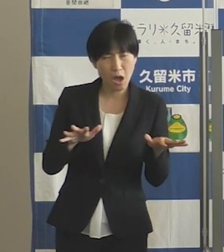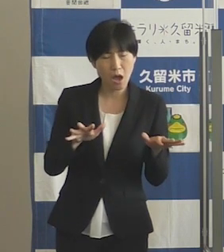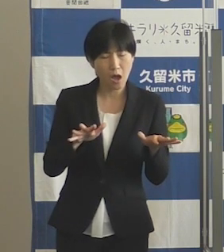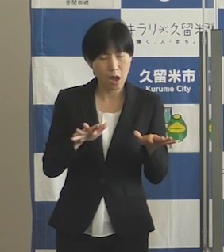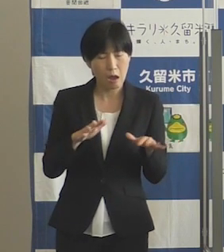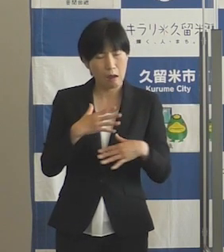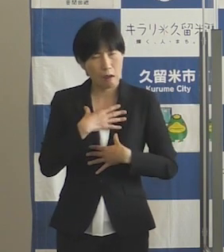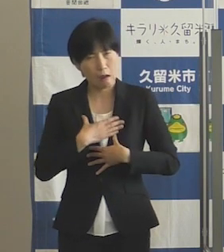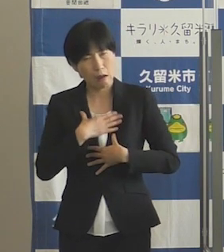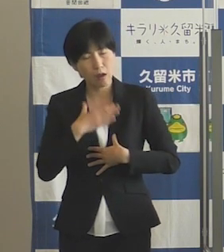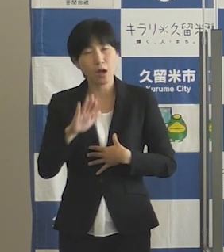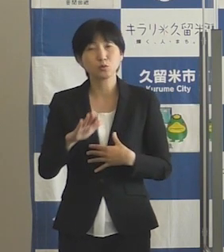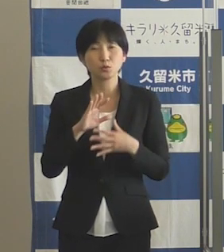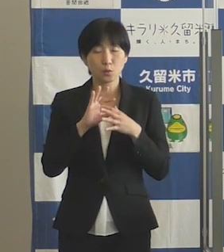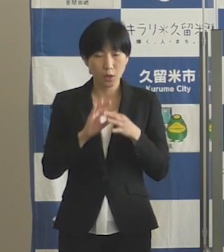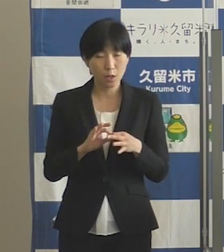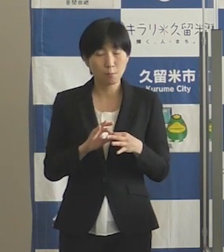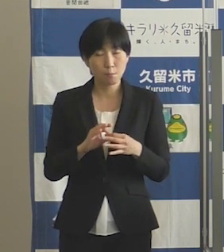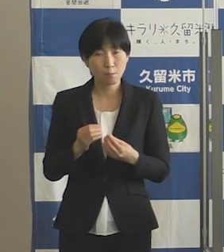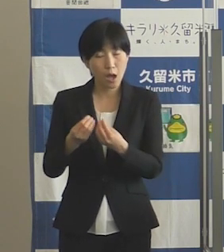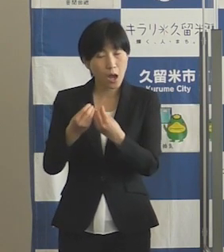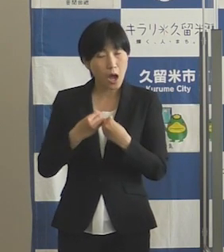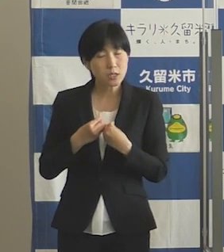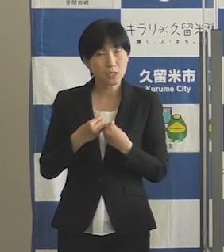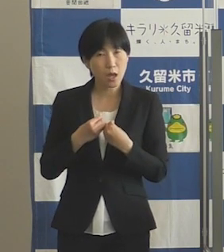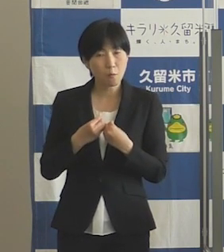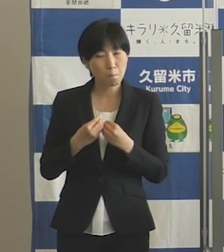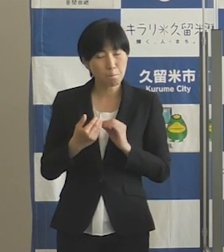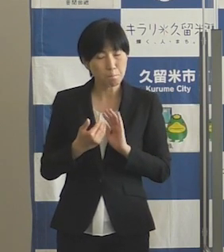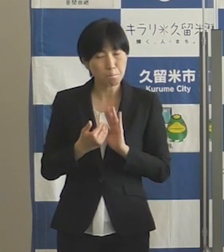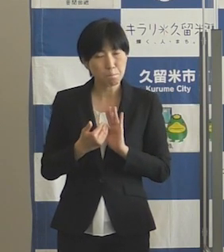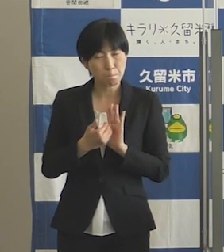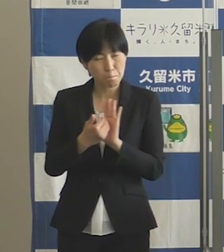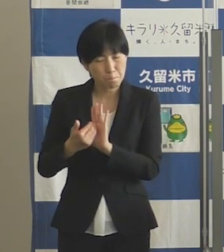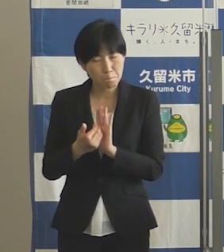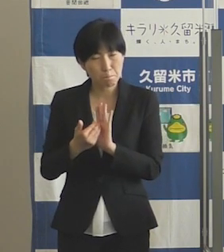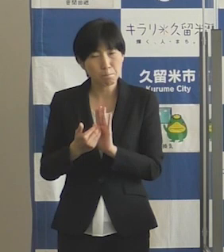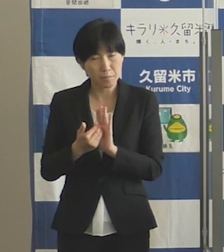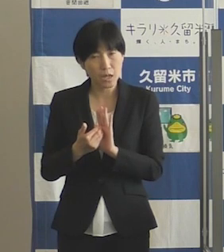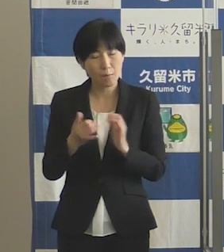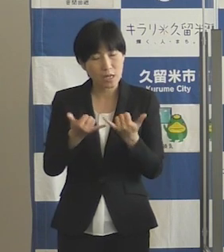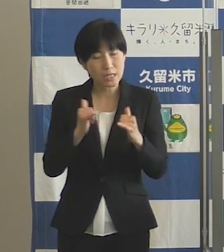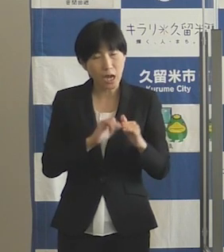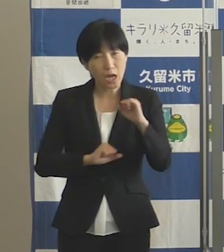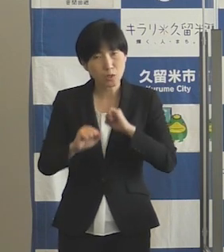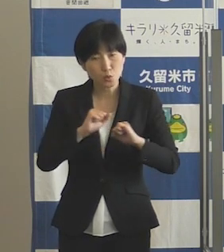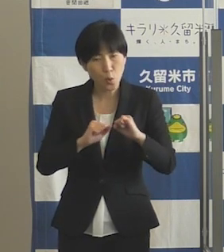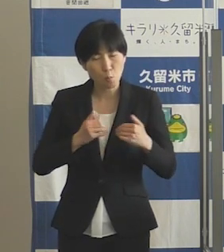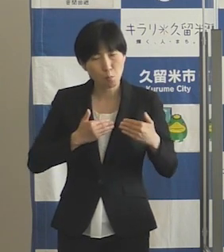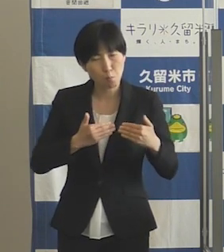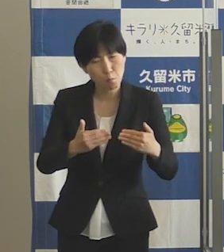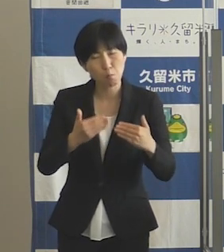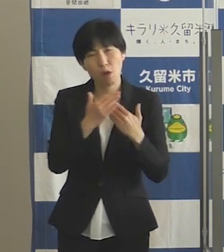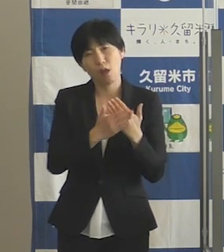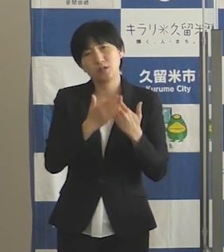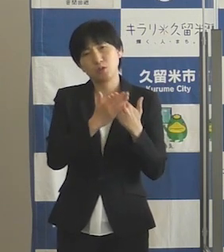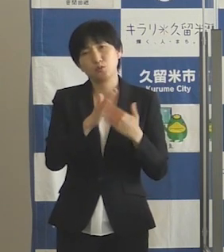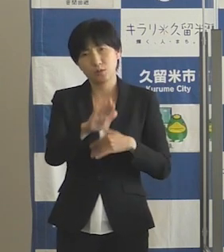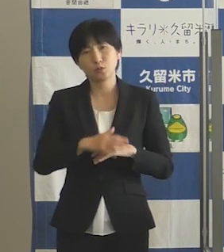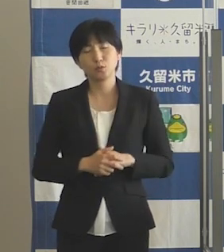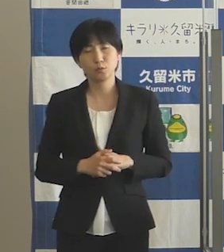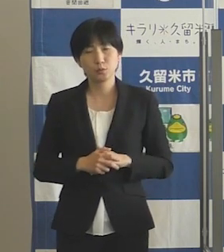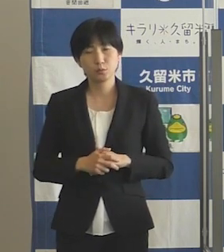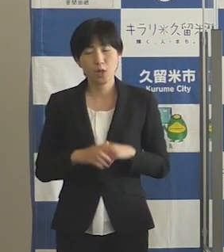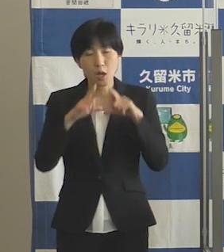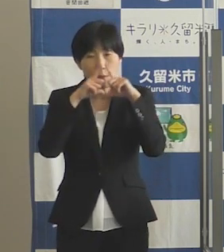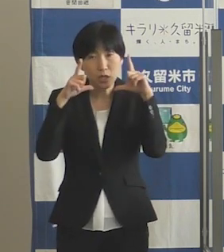が、感染を抑えつつ社会活動を動かしていくことも重要であります。マ